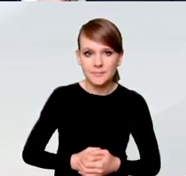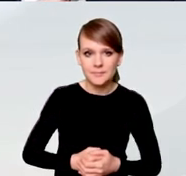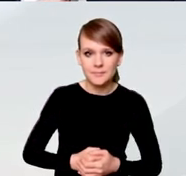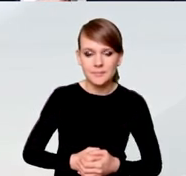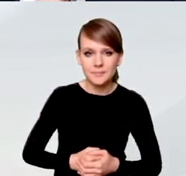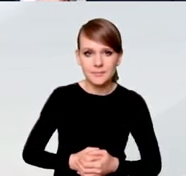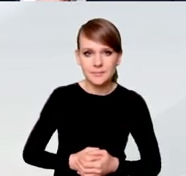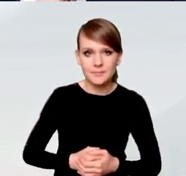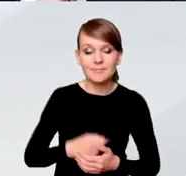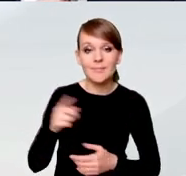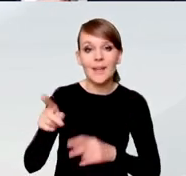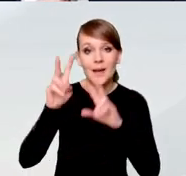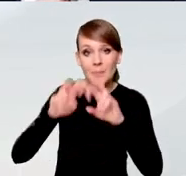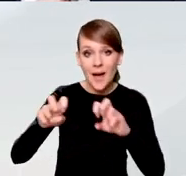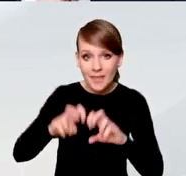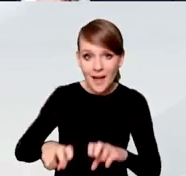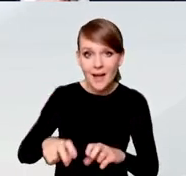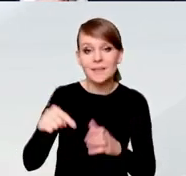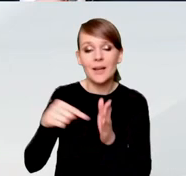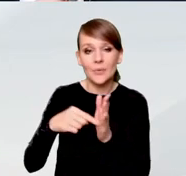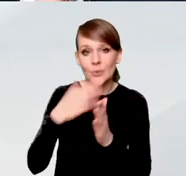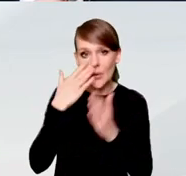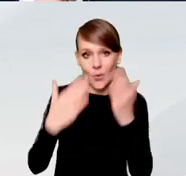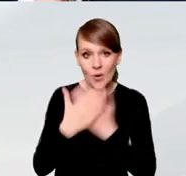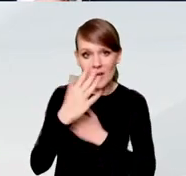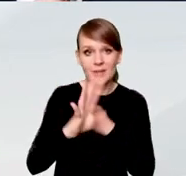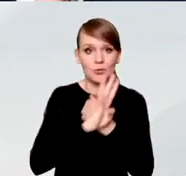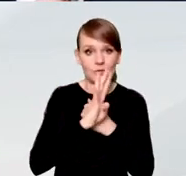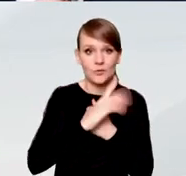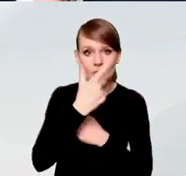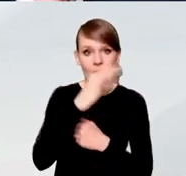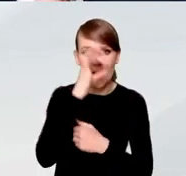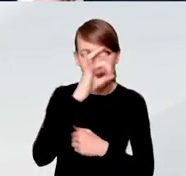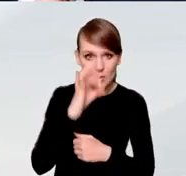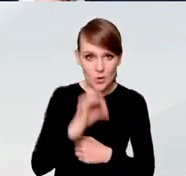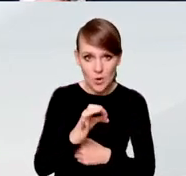biorąc pod uwagę badania, z badań wynika, że 92% respondentów